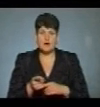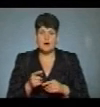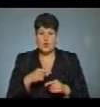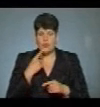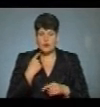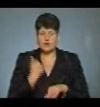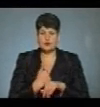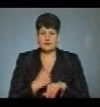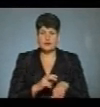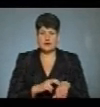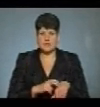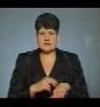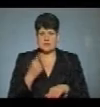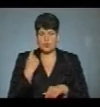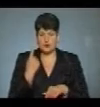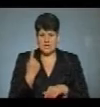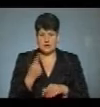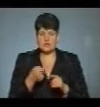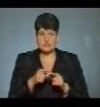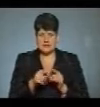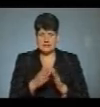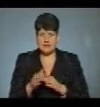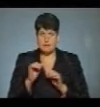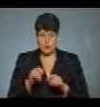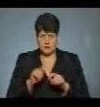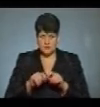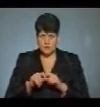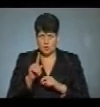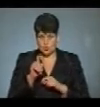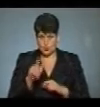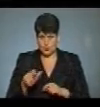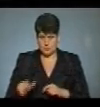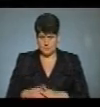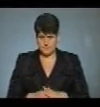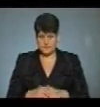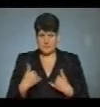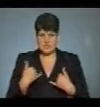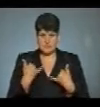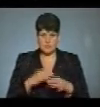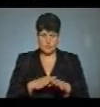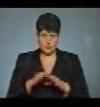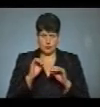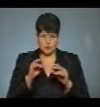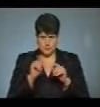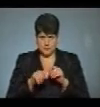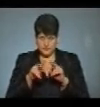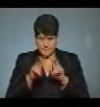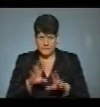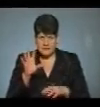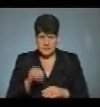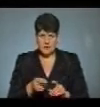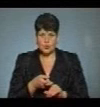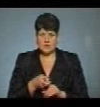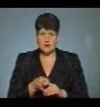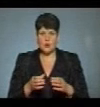Оксани Чайчук, за допомогою однієї такої системи можна обстежити 100 осіб. Ми зараз в повному об'ємі можемо обстежувати всіх контактів, які є з